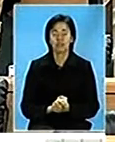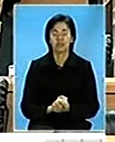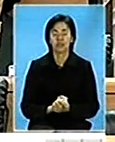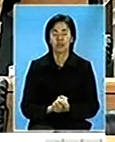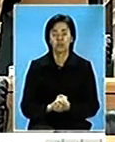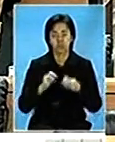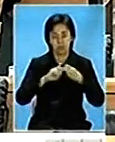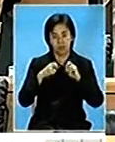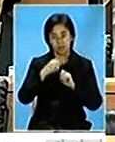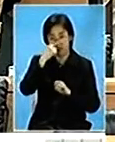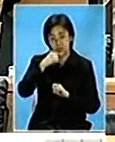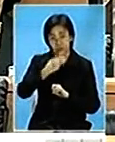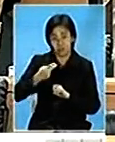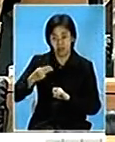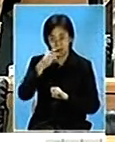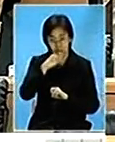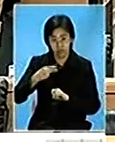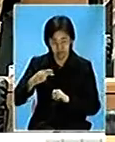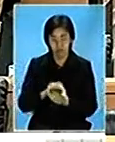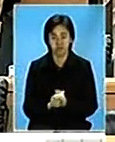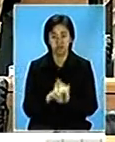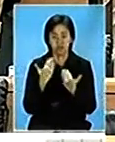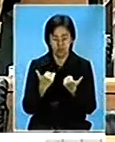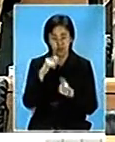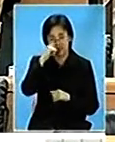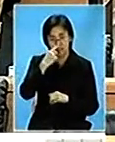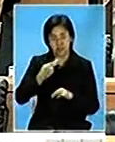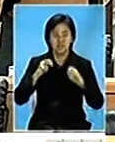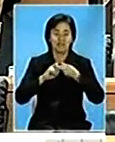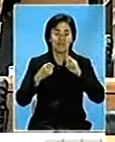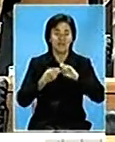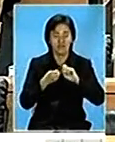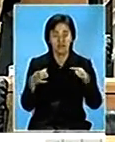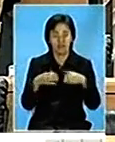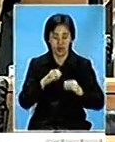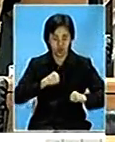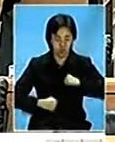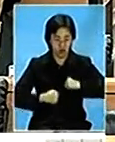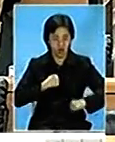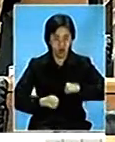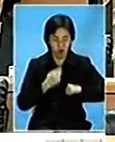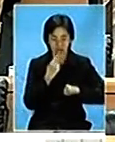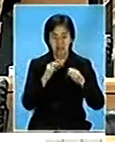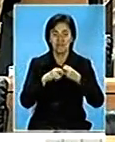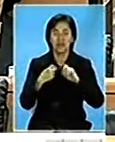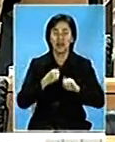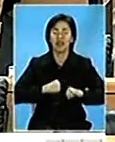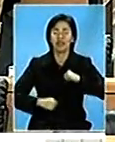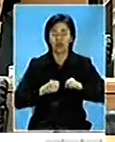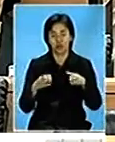การภาษาไทยเนี่ยซึ่งปัจจุบันเนี่ยได้พบกันเห็นกันในกลุ่มของวัยรุ่นต่างๆซึ่งนับวันเนี่ยเป็นเยาวช